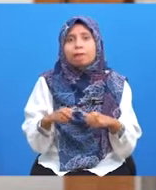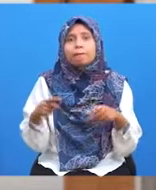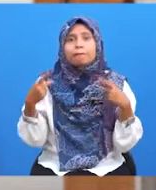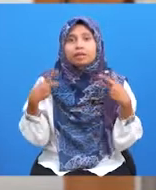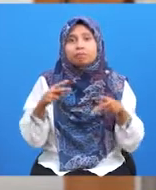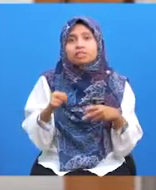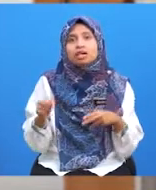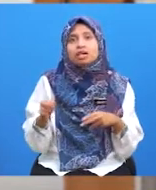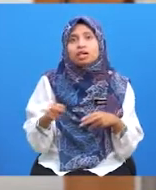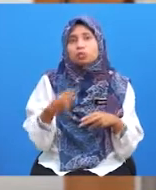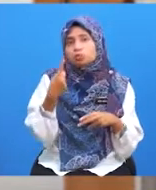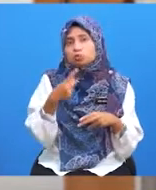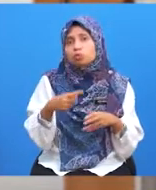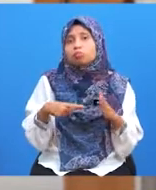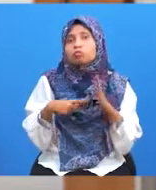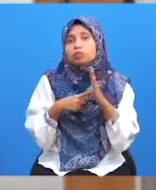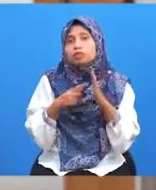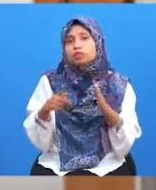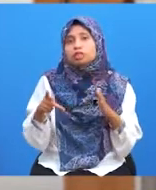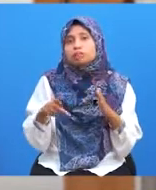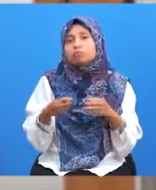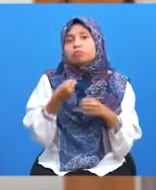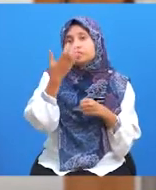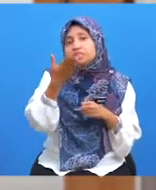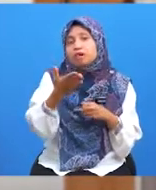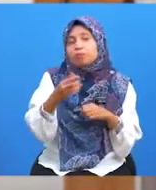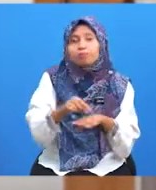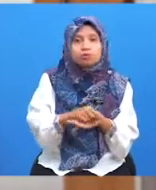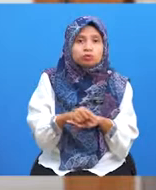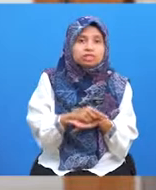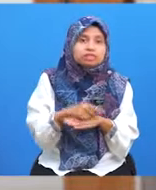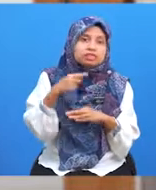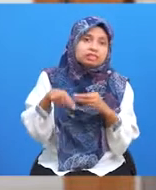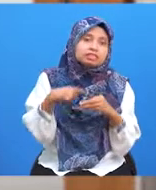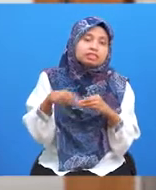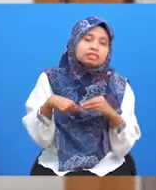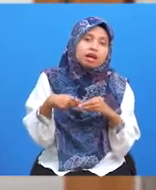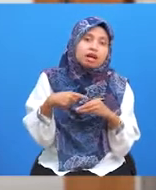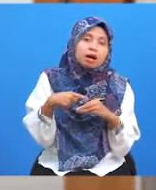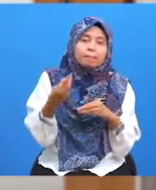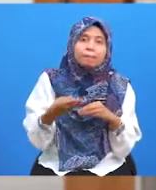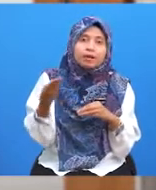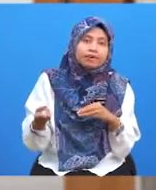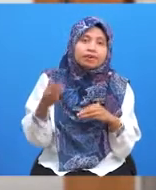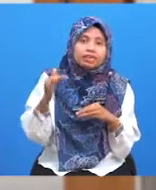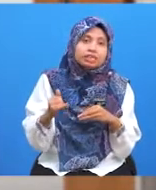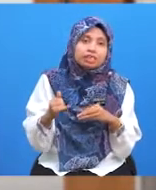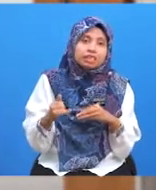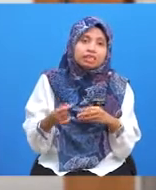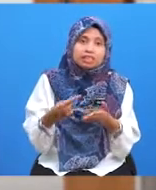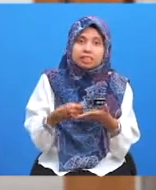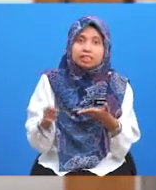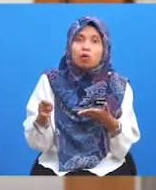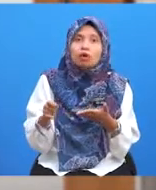memperkenalkan memujuk dan memberitahu pengguna tentang produk atau primatan yang ditawarkan oleh